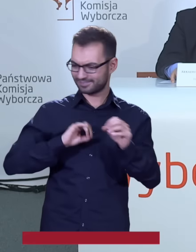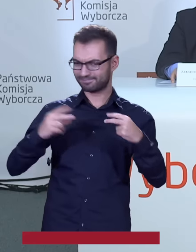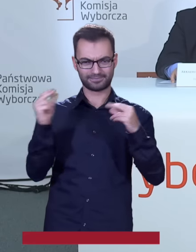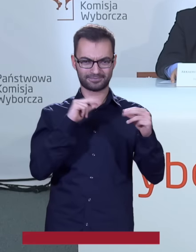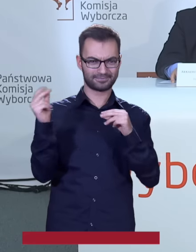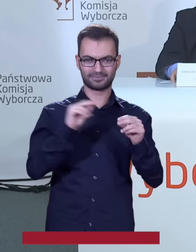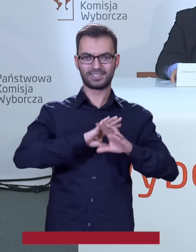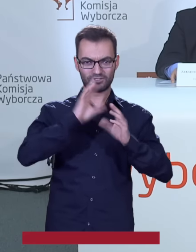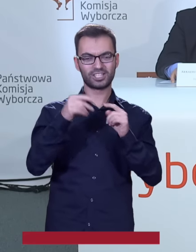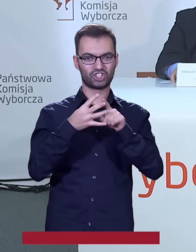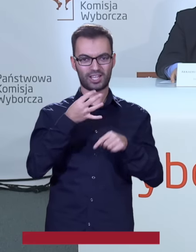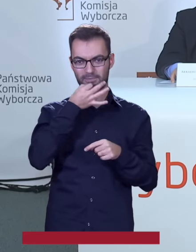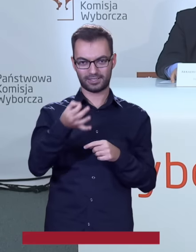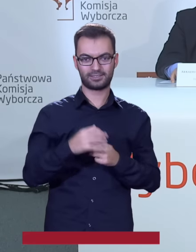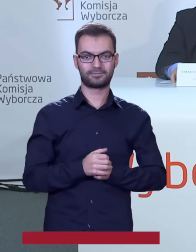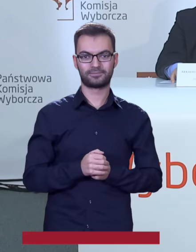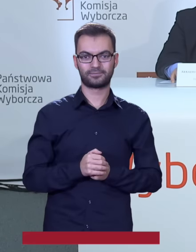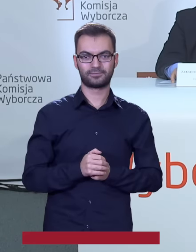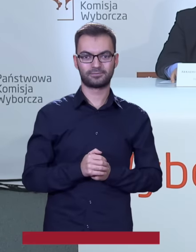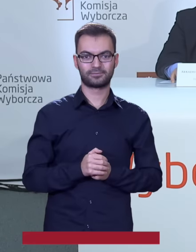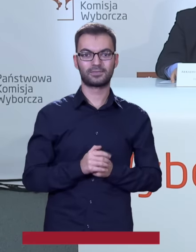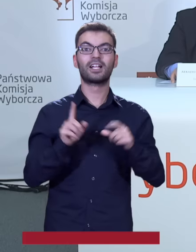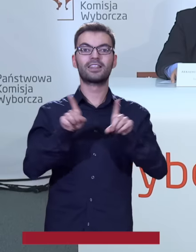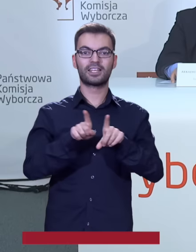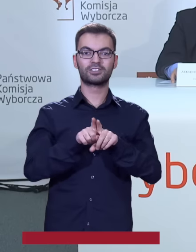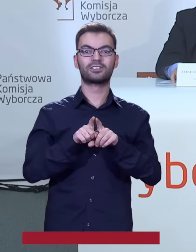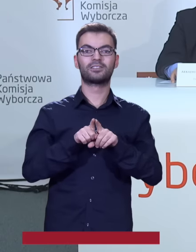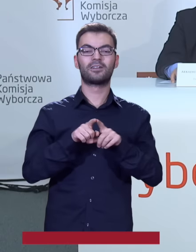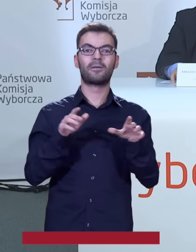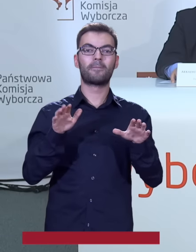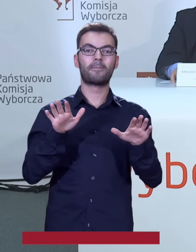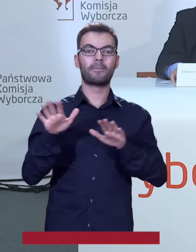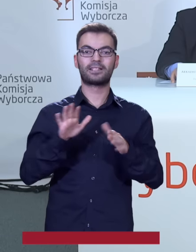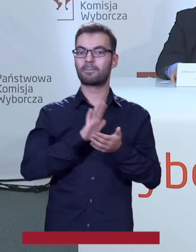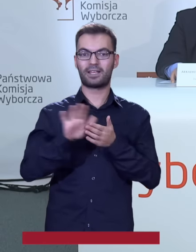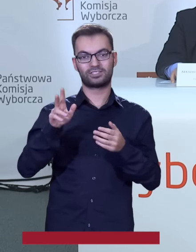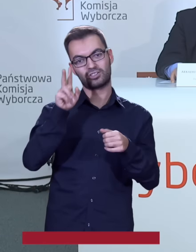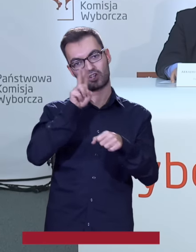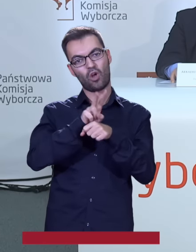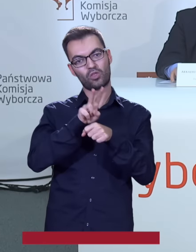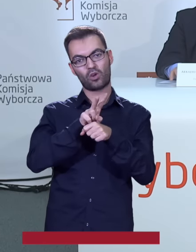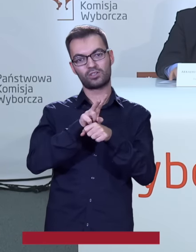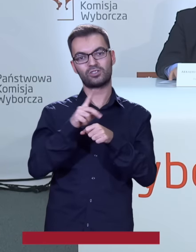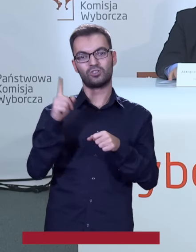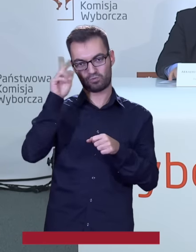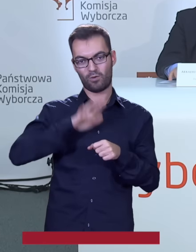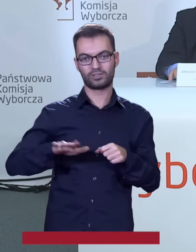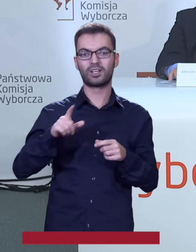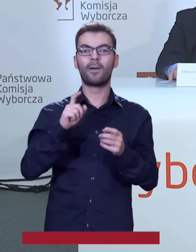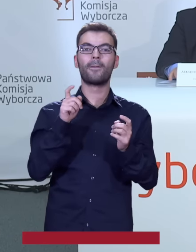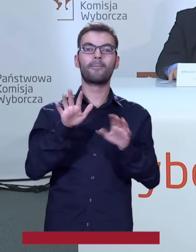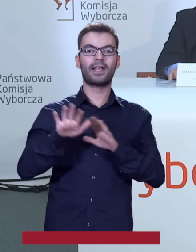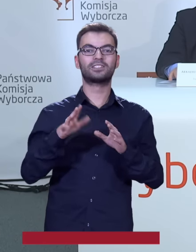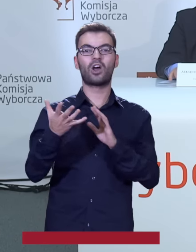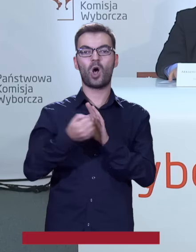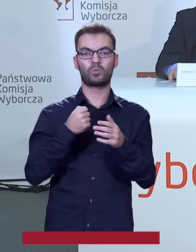Ja zbiorczo zadam wszystkie cztery pytania. Również takim miejscem pozbawionym całkowicie kontroli społecznej są punkty odbiorów protokołów. Tam